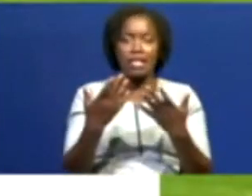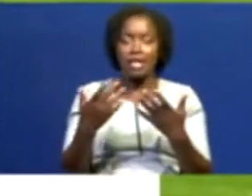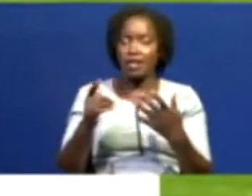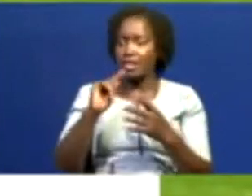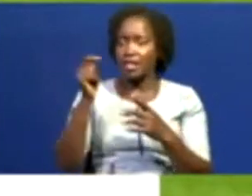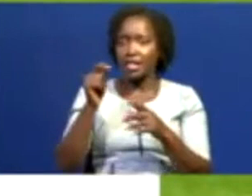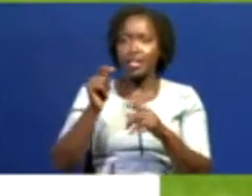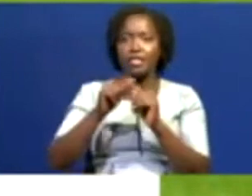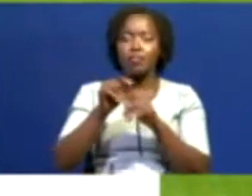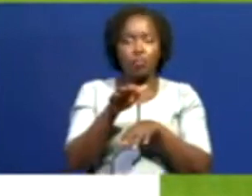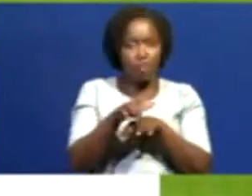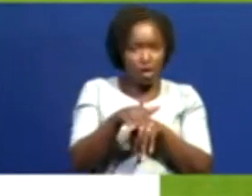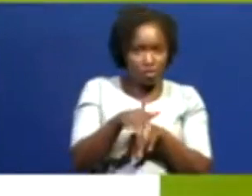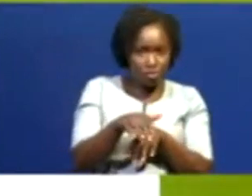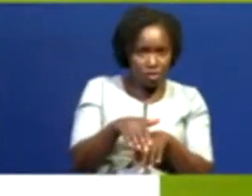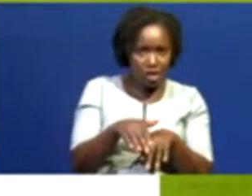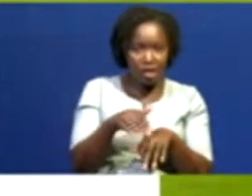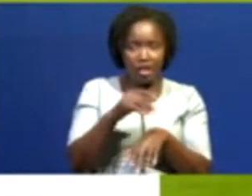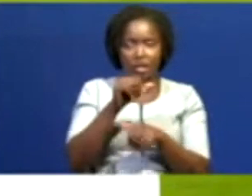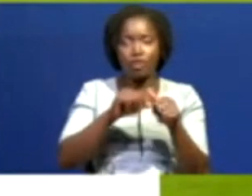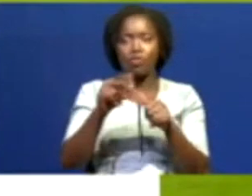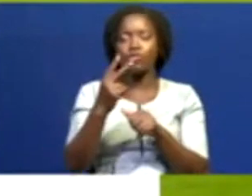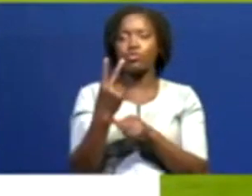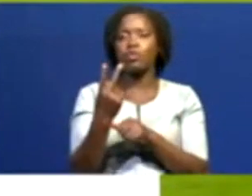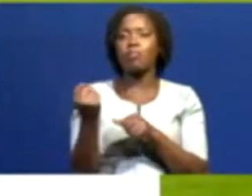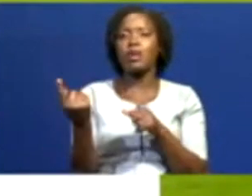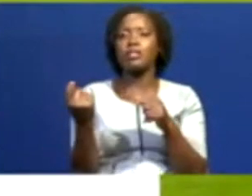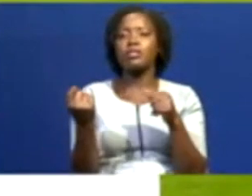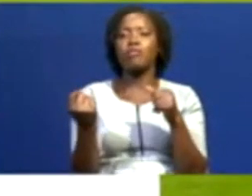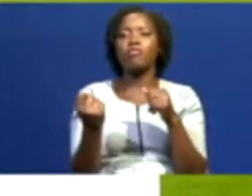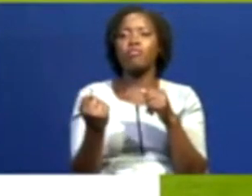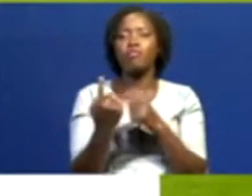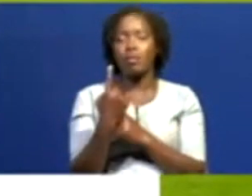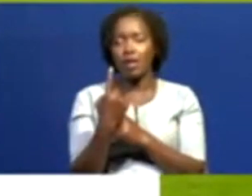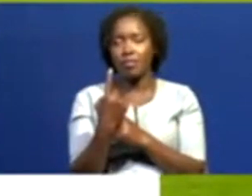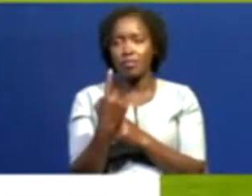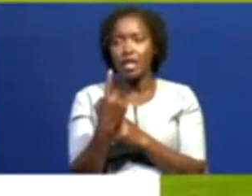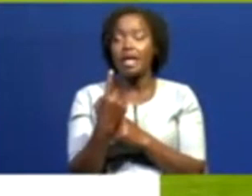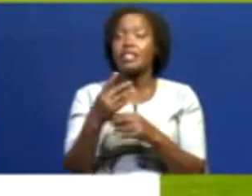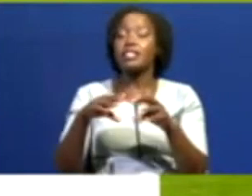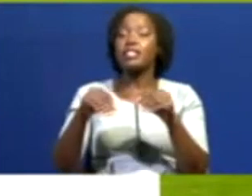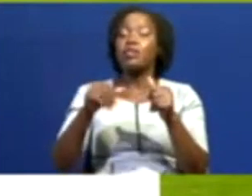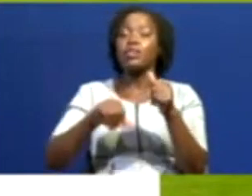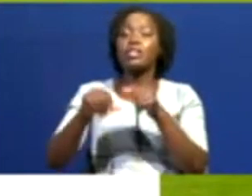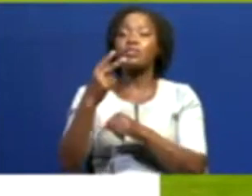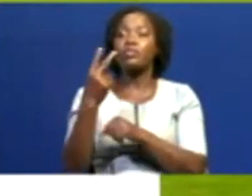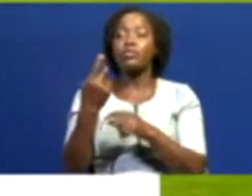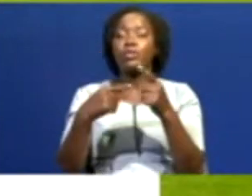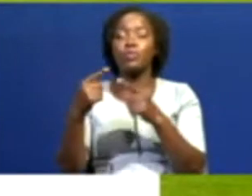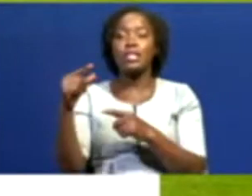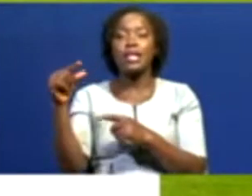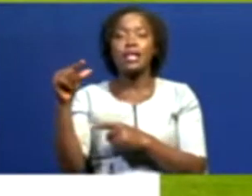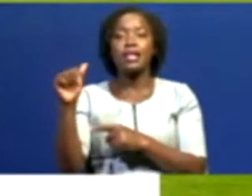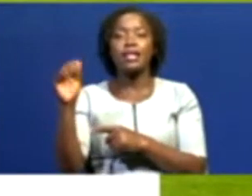na Botswana kwenye mechi ya raundi ya pili mwezi Novemba. Botswana ilifuzu kwa mechi ya raundi ya pili baada ya kuitandika Gabon